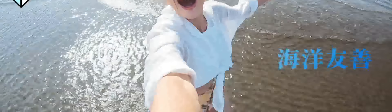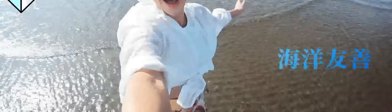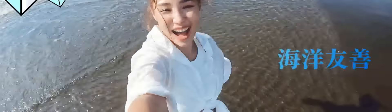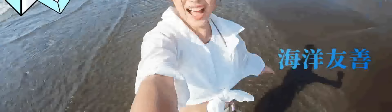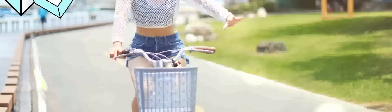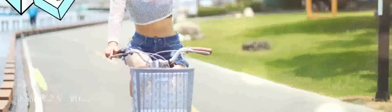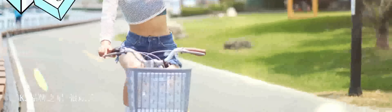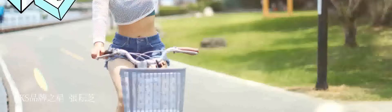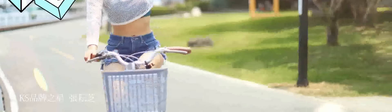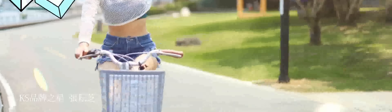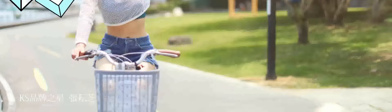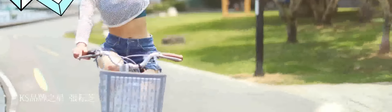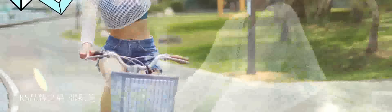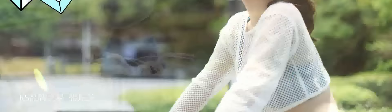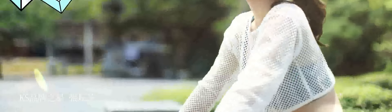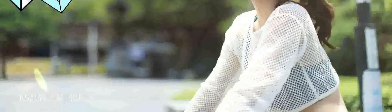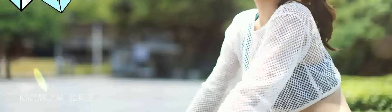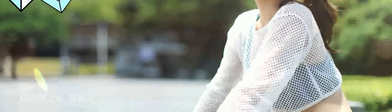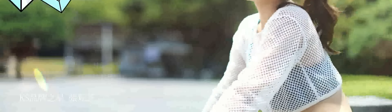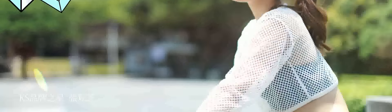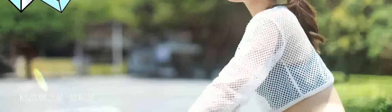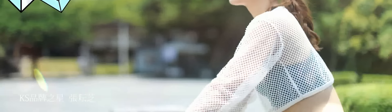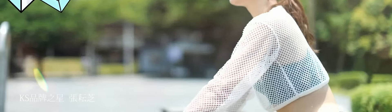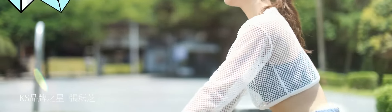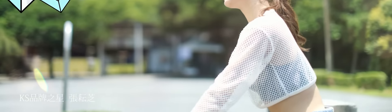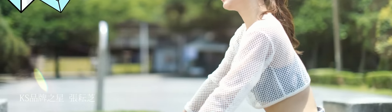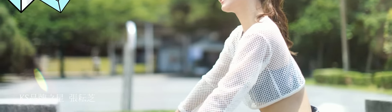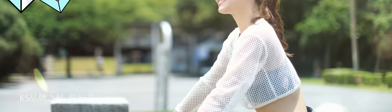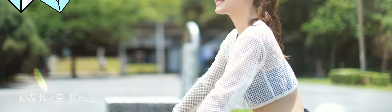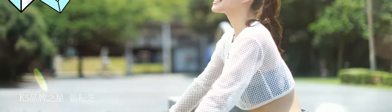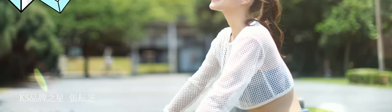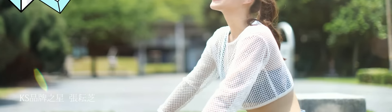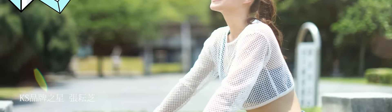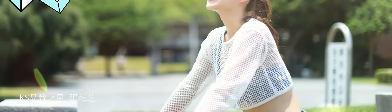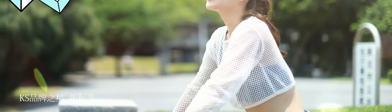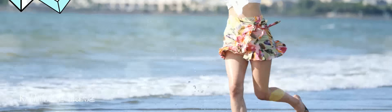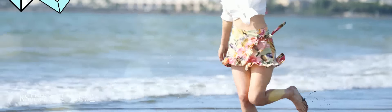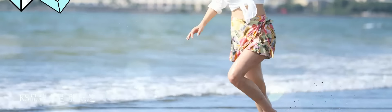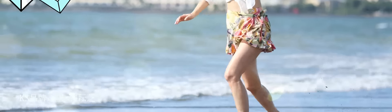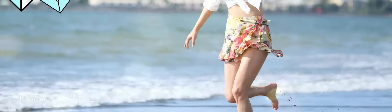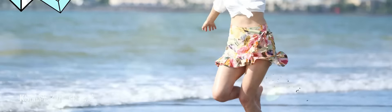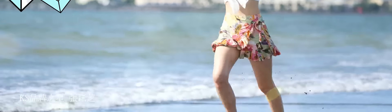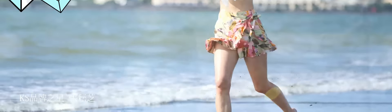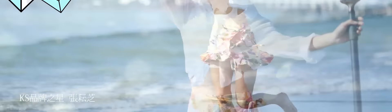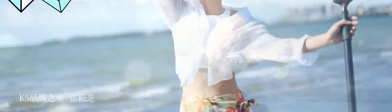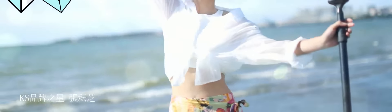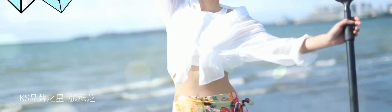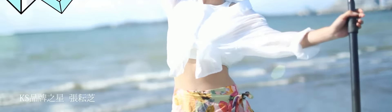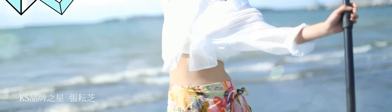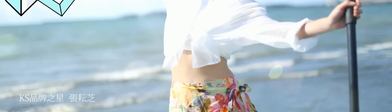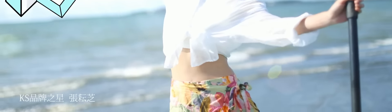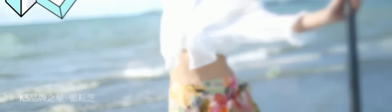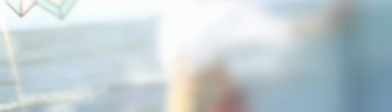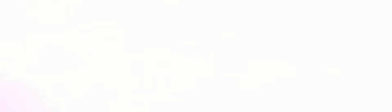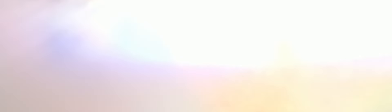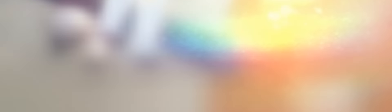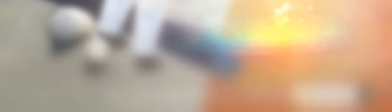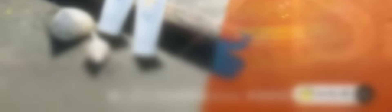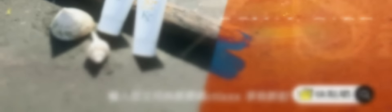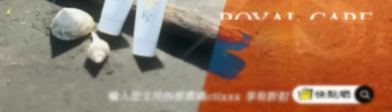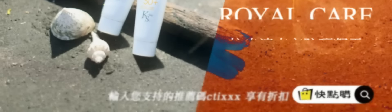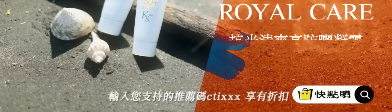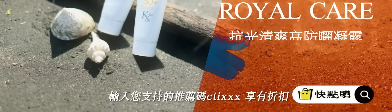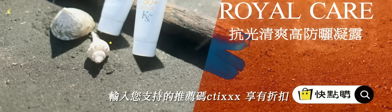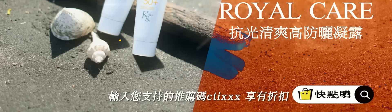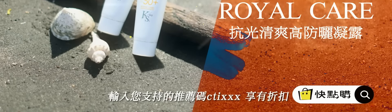善，365天，天天抗光抗老化，是我的保养日常。你呢？呵护